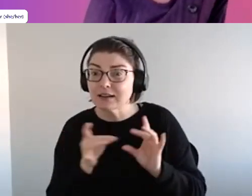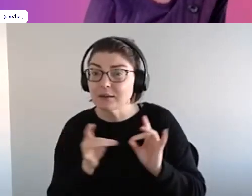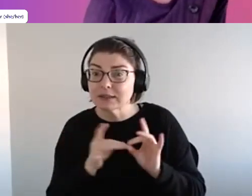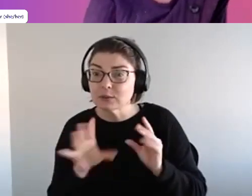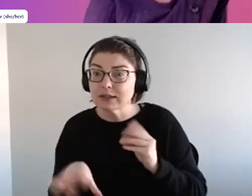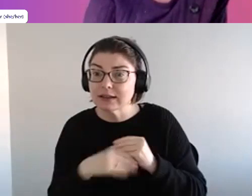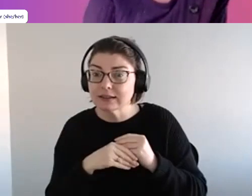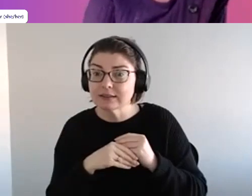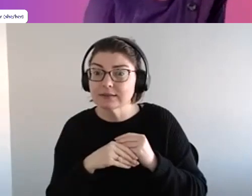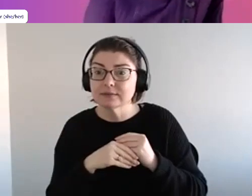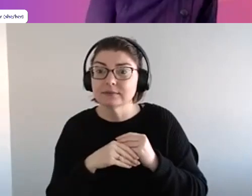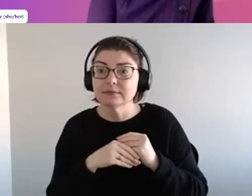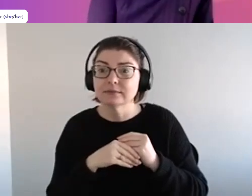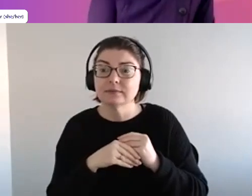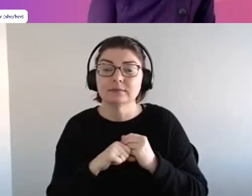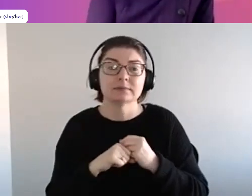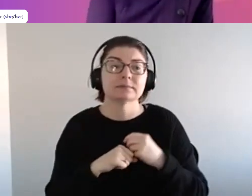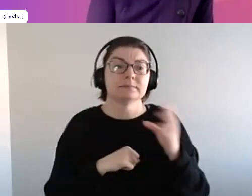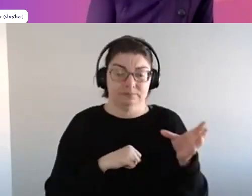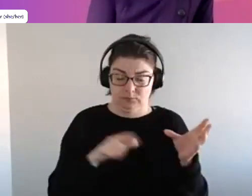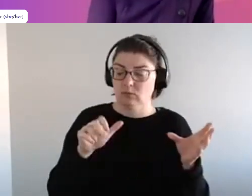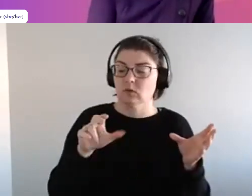quelque chose à dire oui